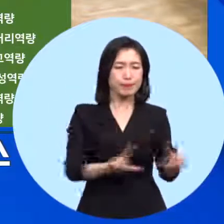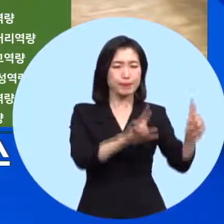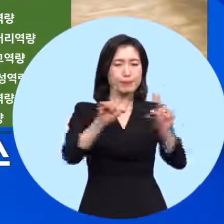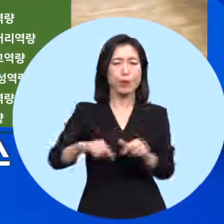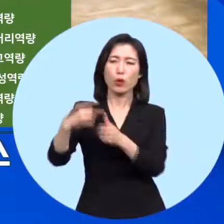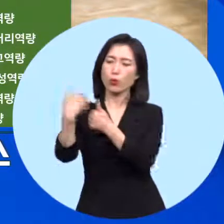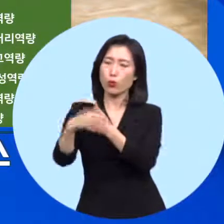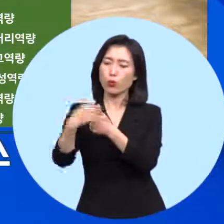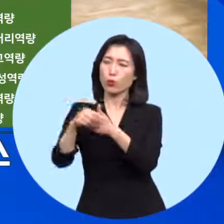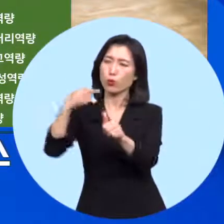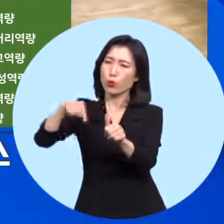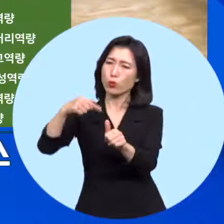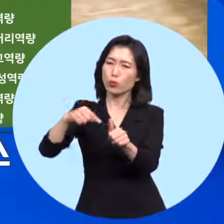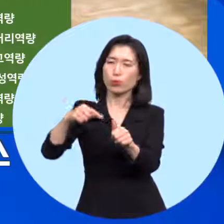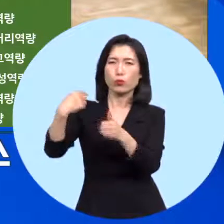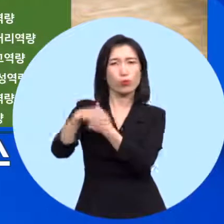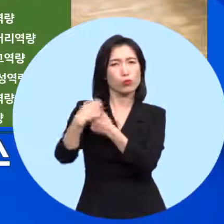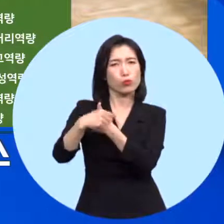삶을